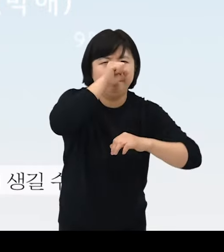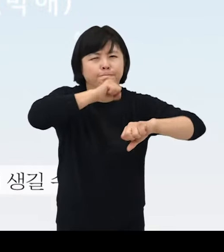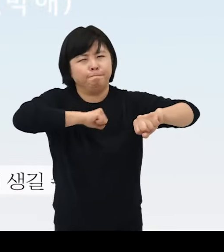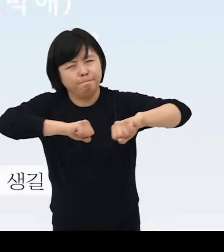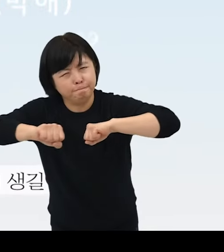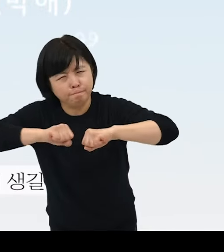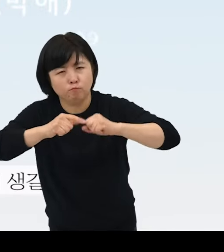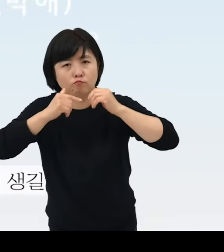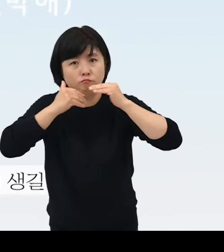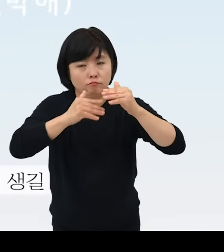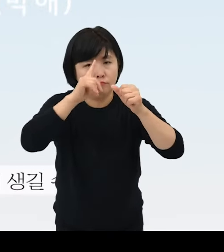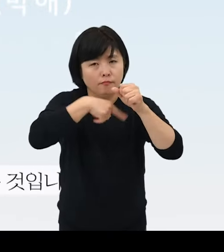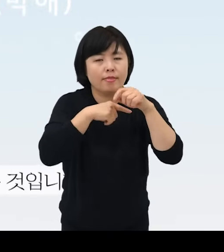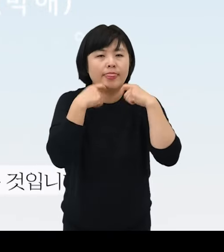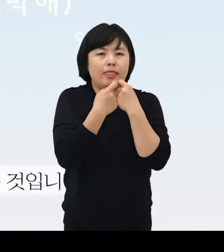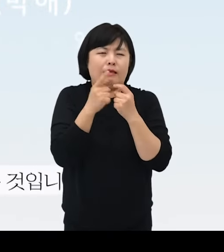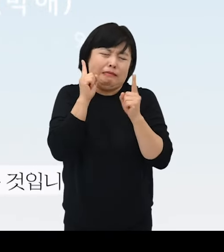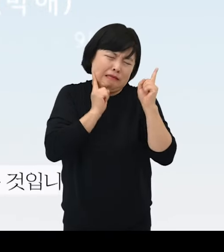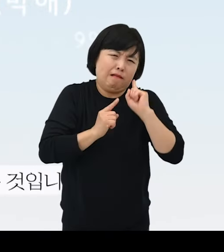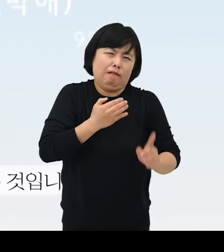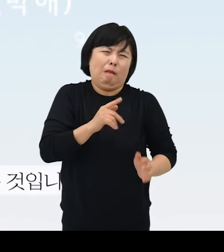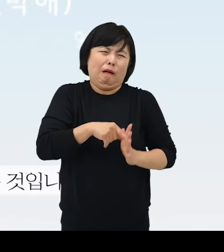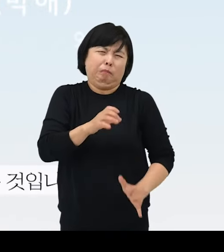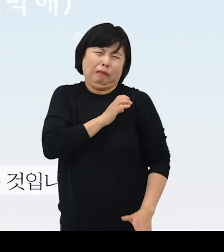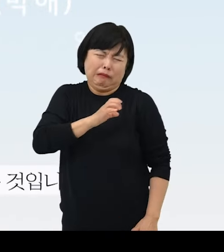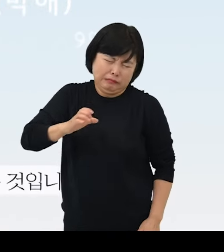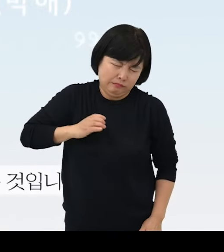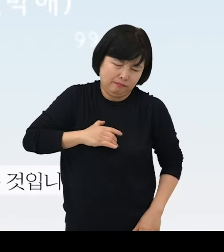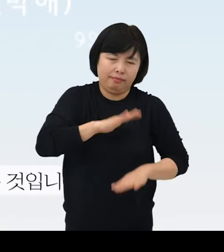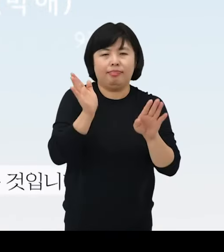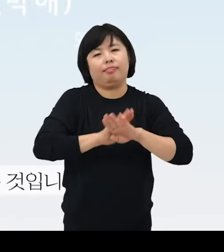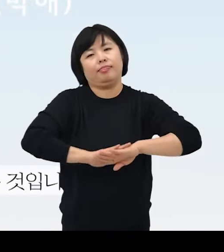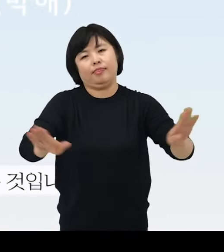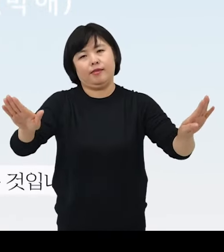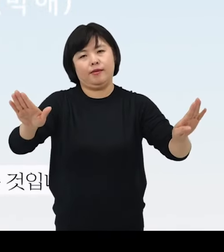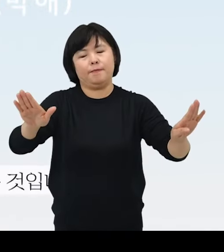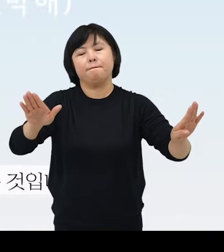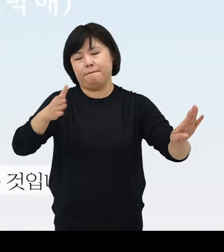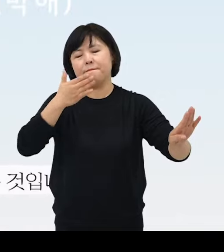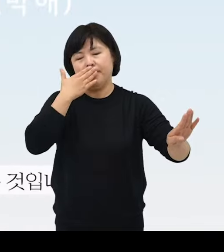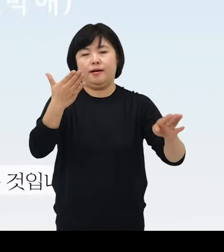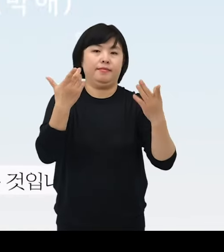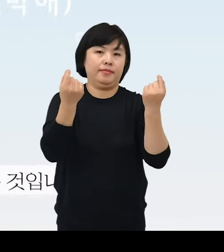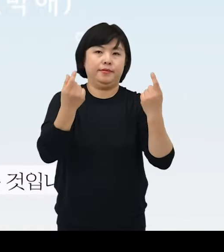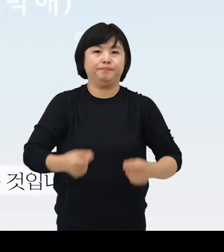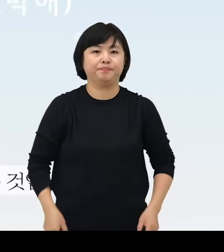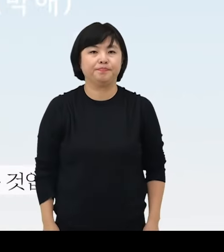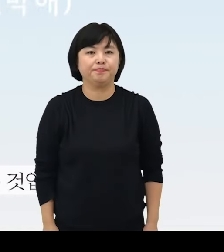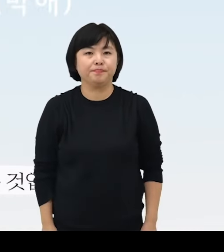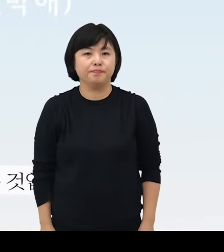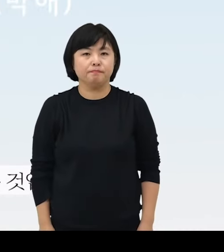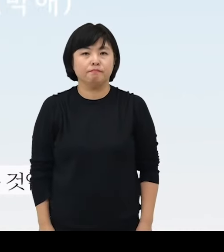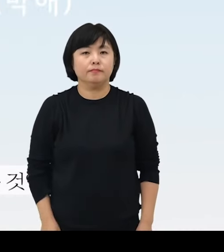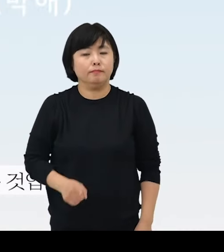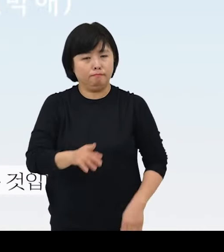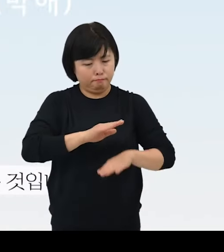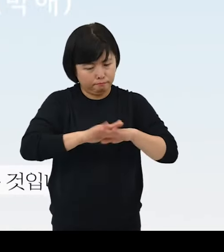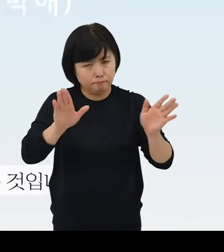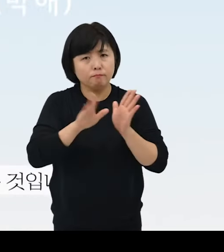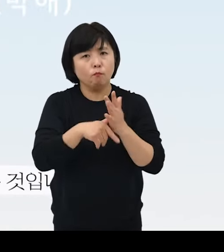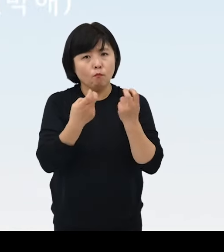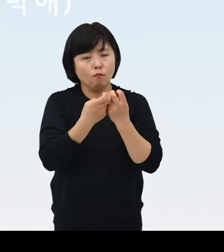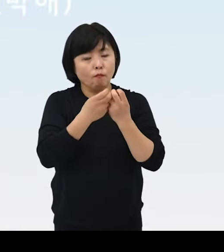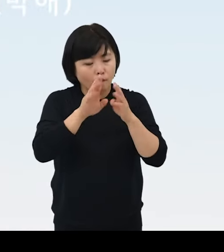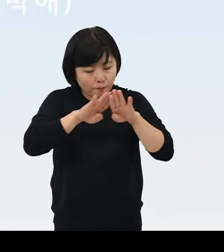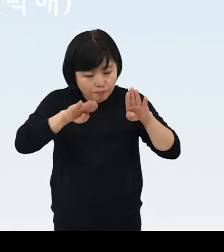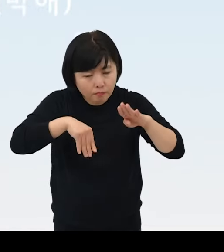선행을 실천하는 과정에서 생길 수 있는 개인의 상처와 배신감 그것을 우리는 극복해야 된다라는 것입니다. 그렇게 극복할